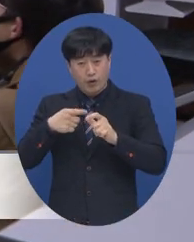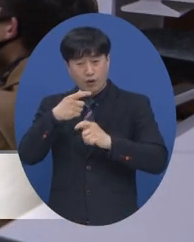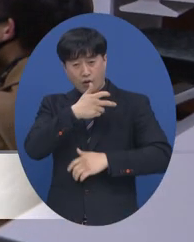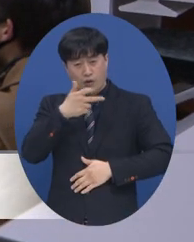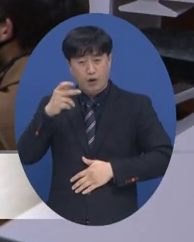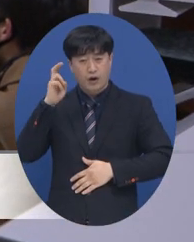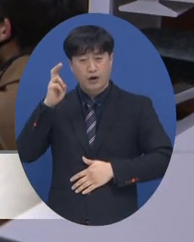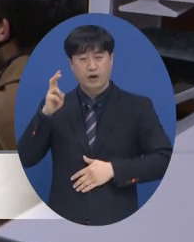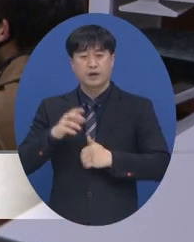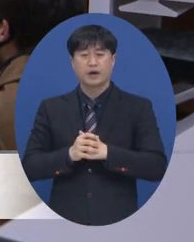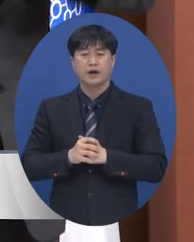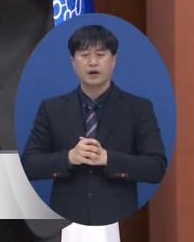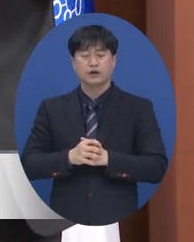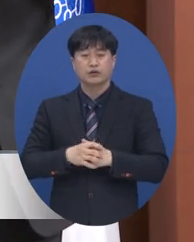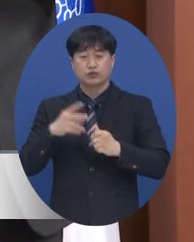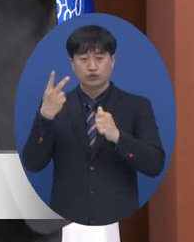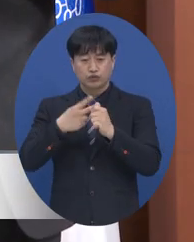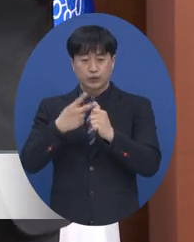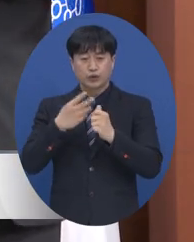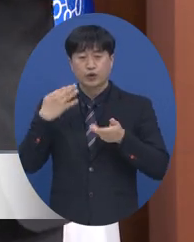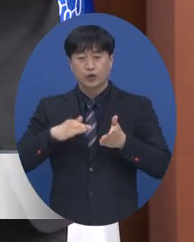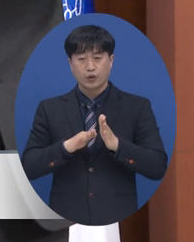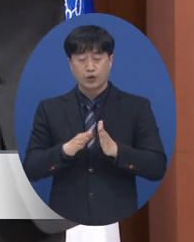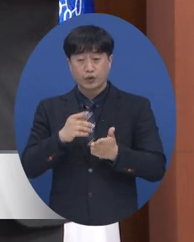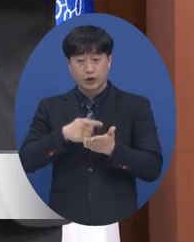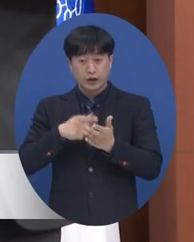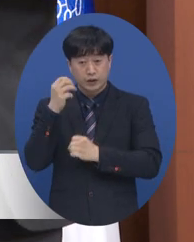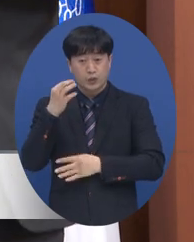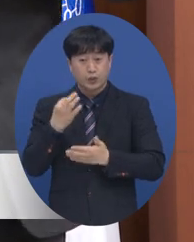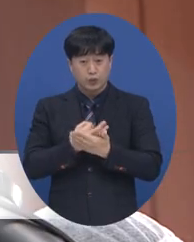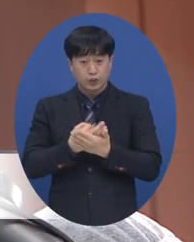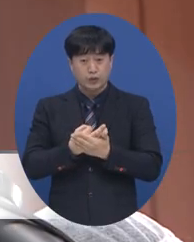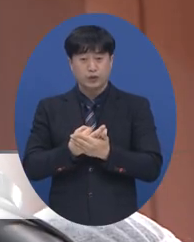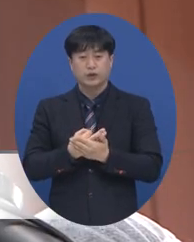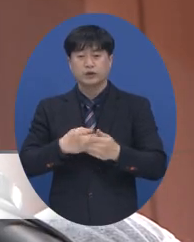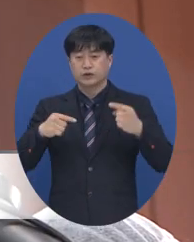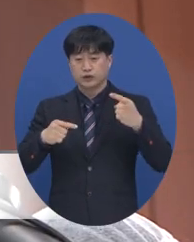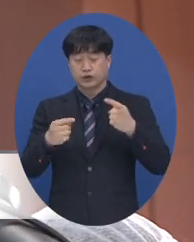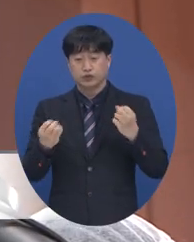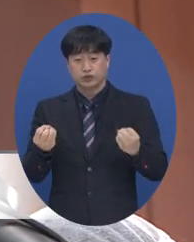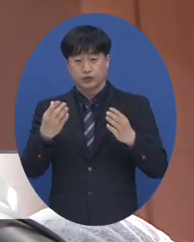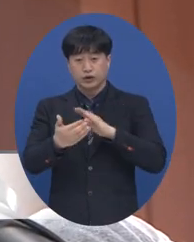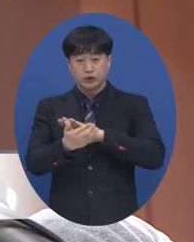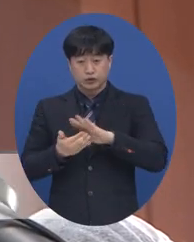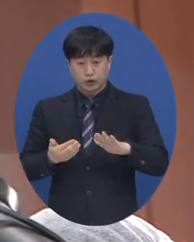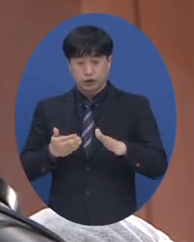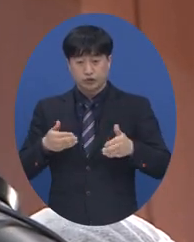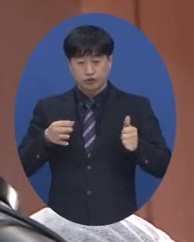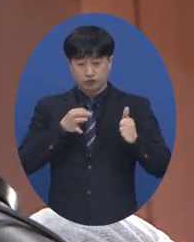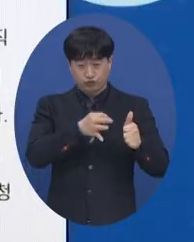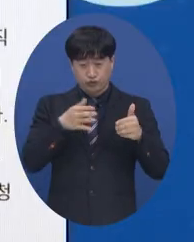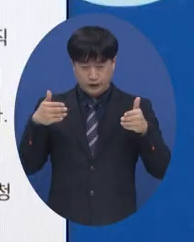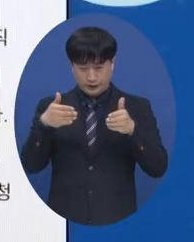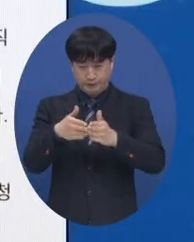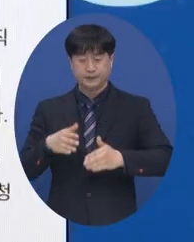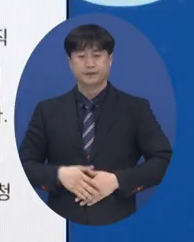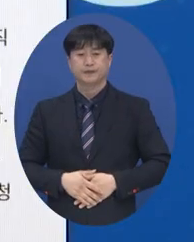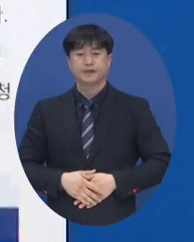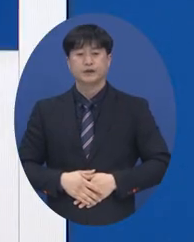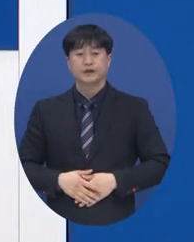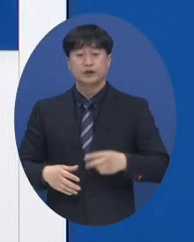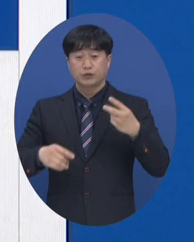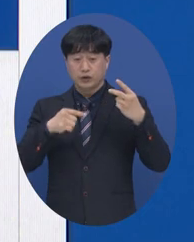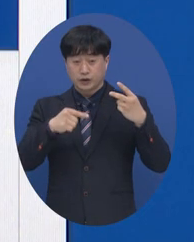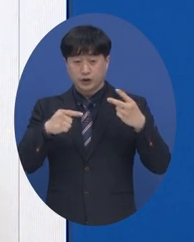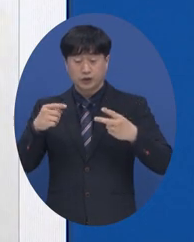보입니다 결국 두 번째 경기도 잰 안기부 온 소득은 설 전 지급 에 초점을 뒀습니다 2월